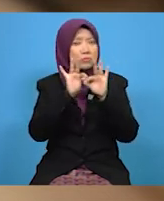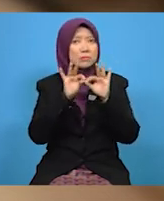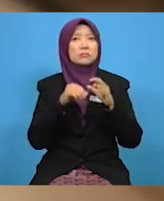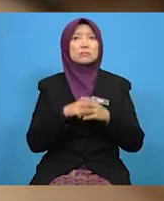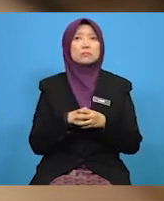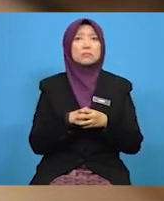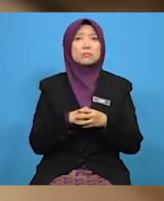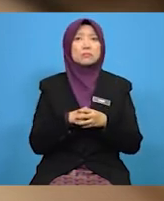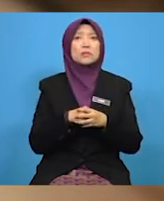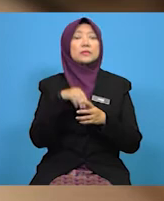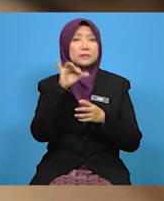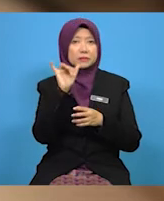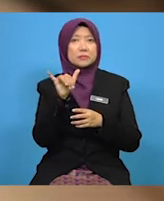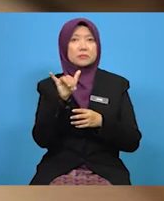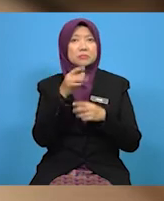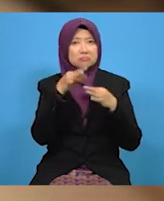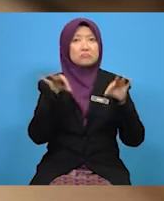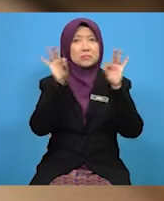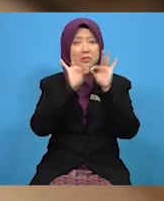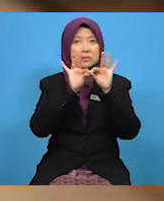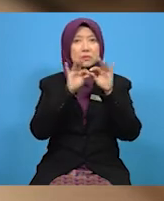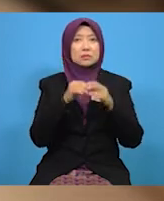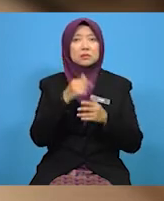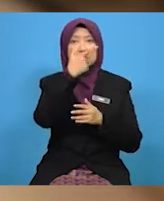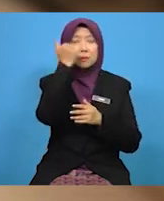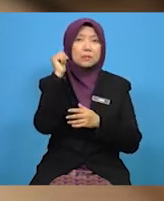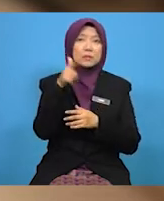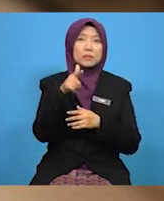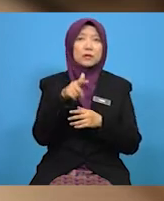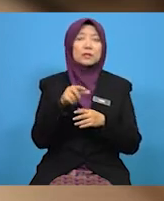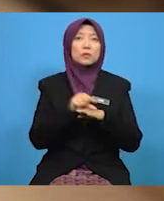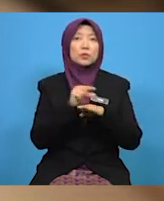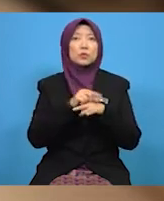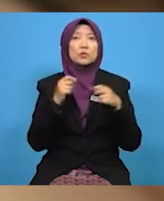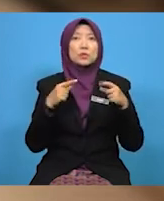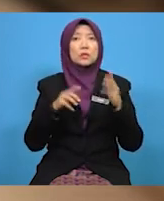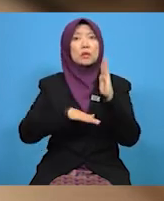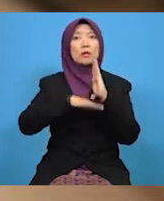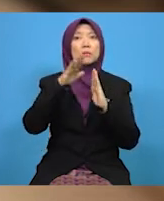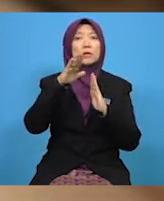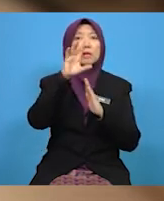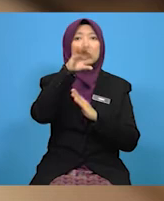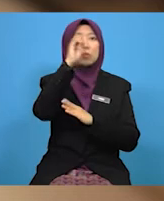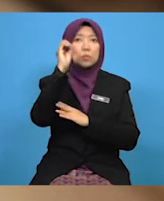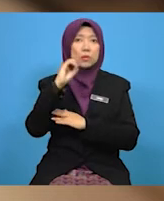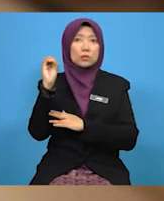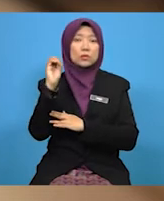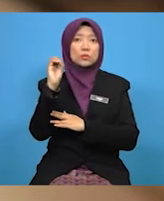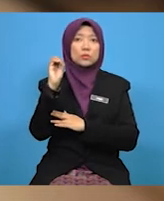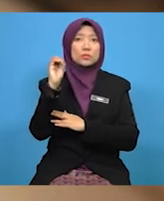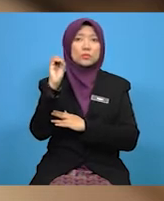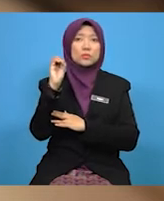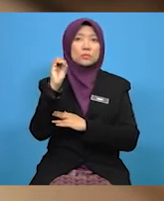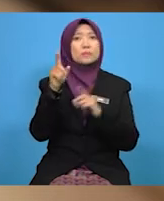X? Jawapannya ya, kerana perbelanjaan penggunaan swasta menyumbang lebih 50% kepada